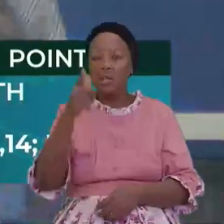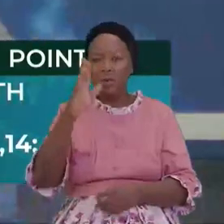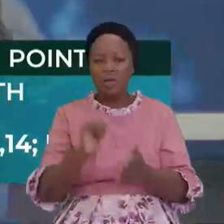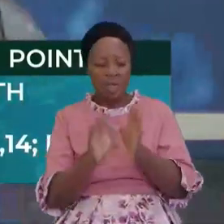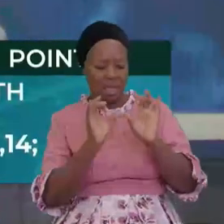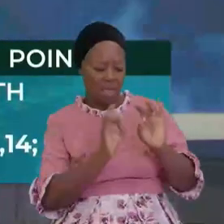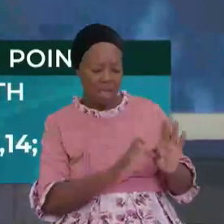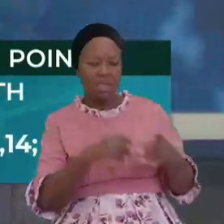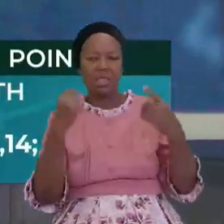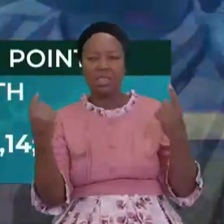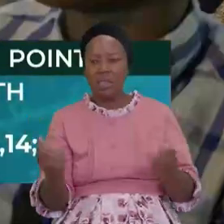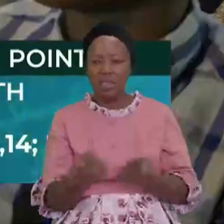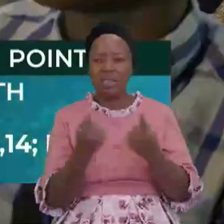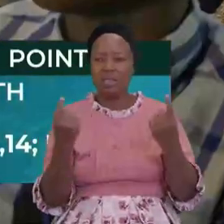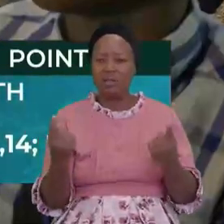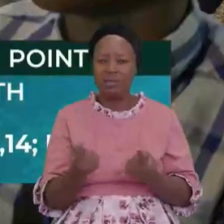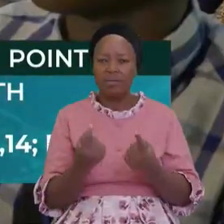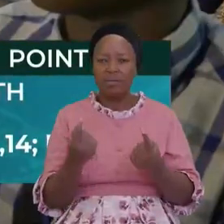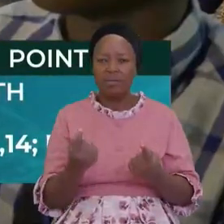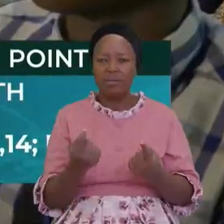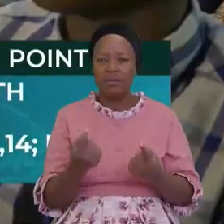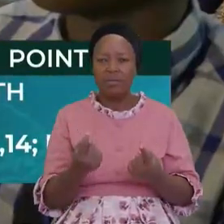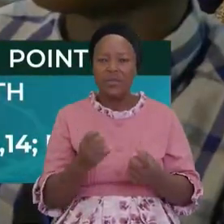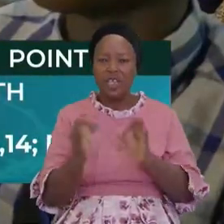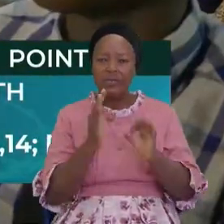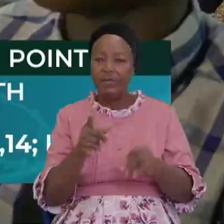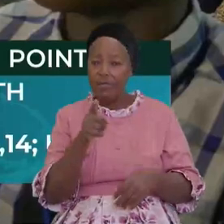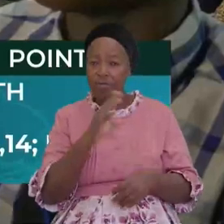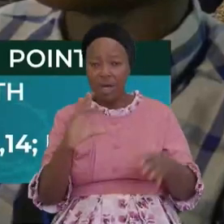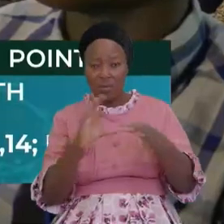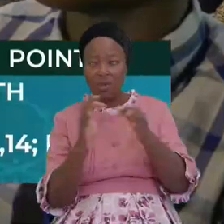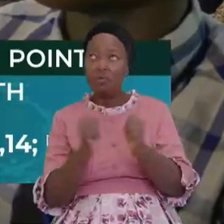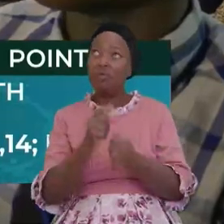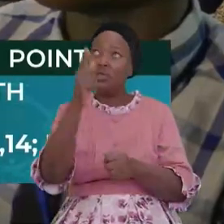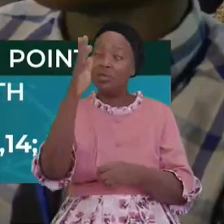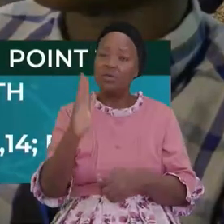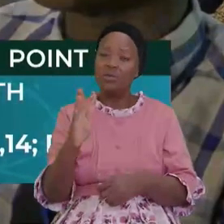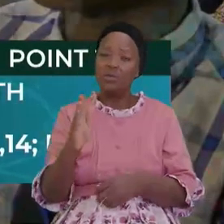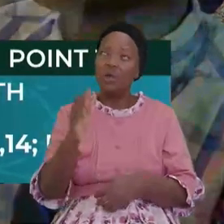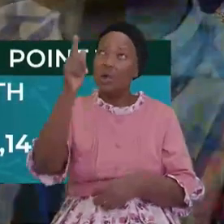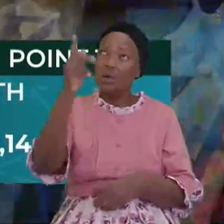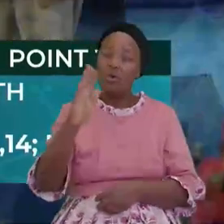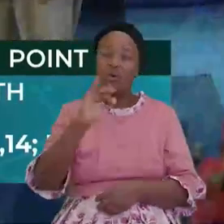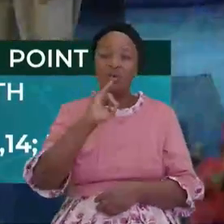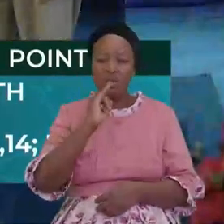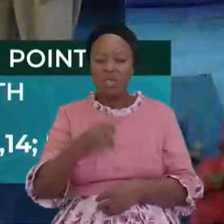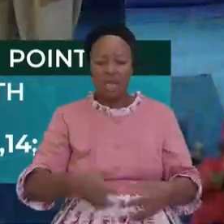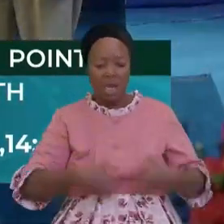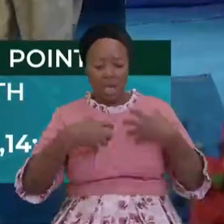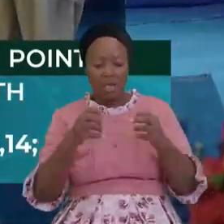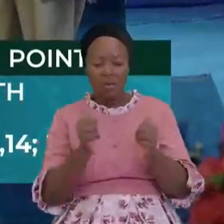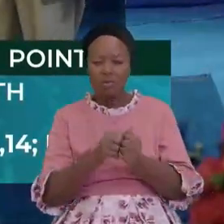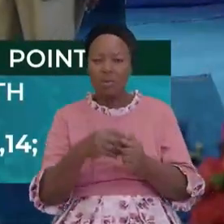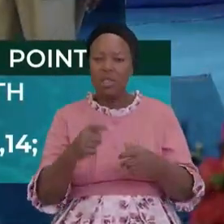es attaché à Dieu, c'est un Dieu qui hait le péché. Si tu es attaché